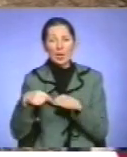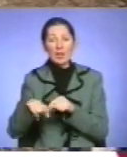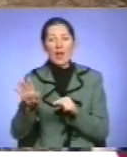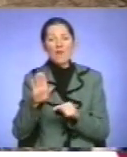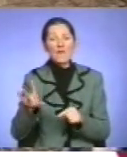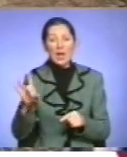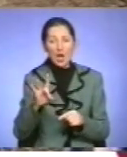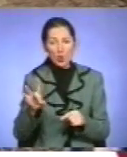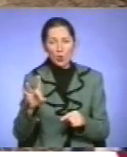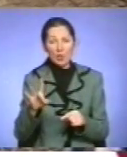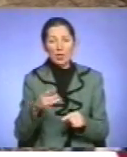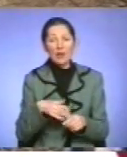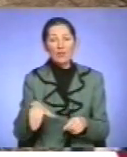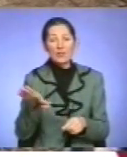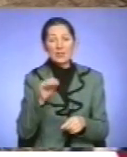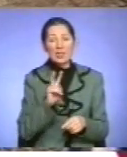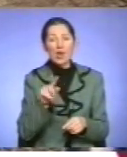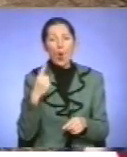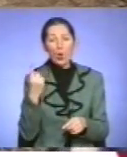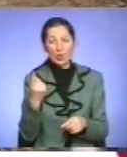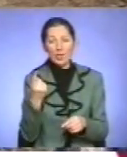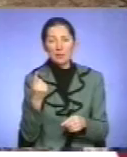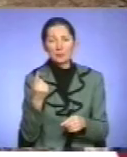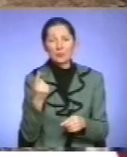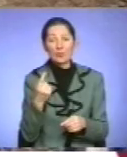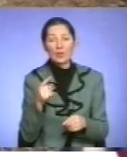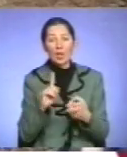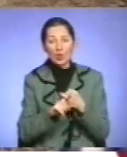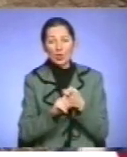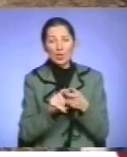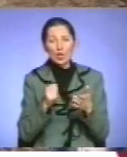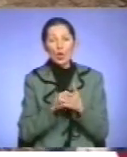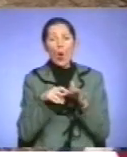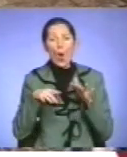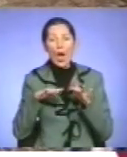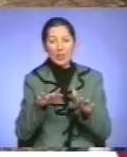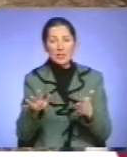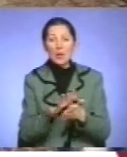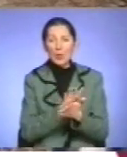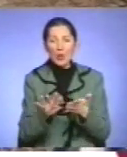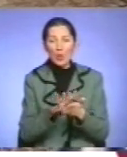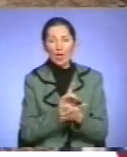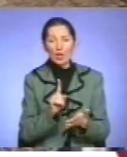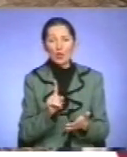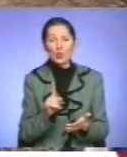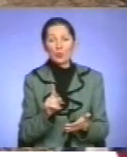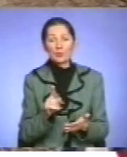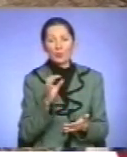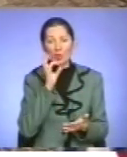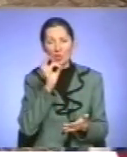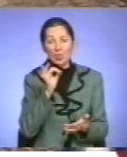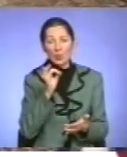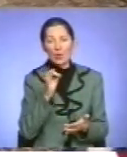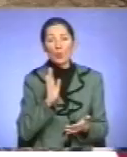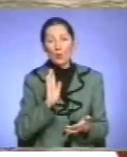районах, всі як один долучилися до акції, щоб так скажемо, трохи